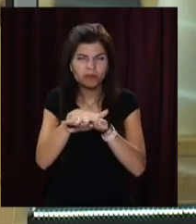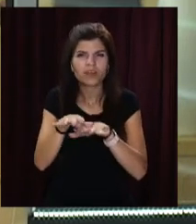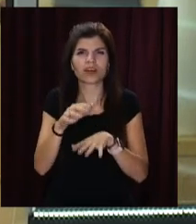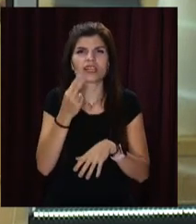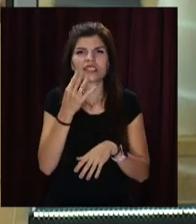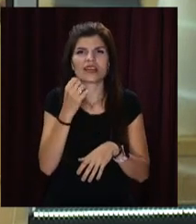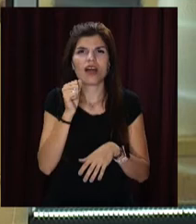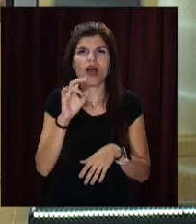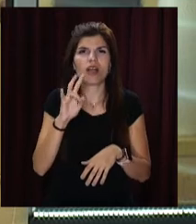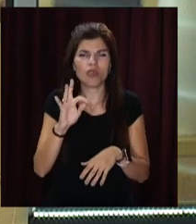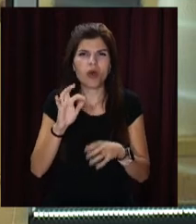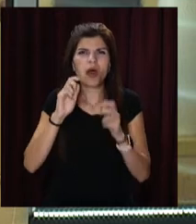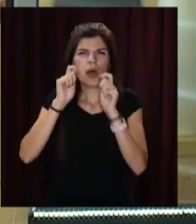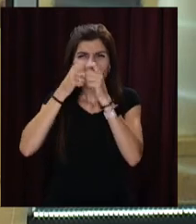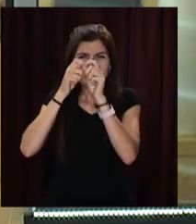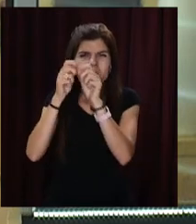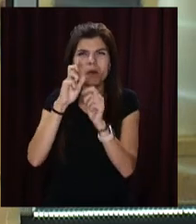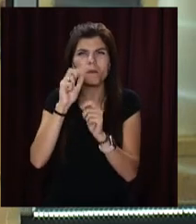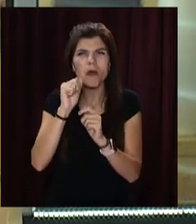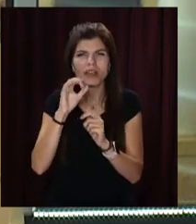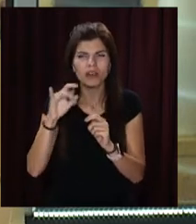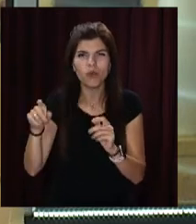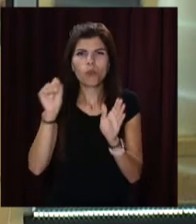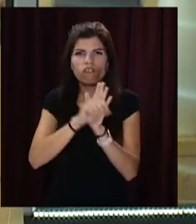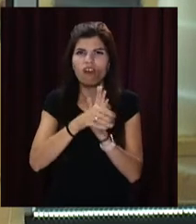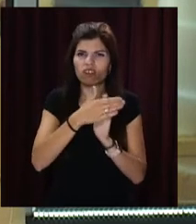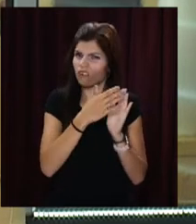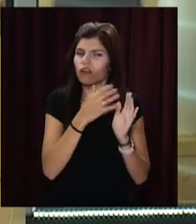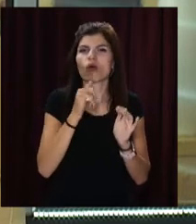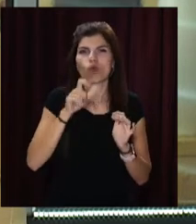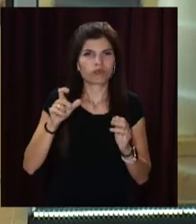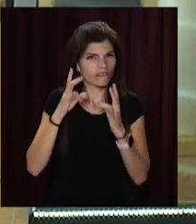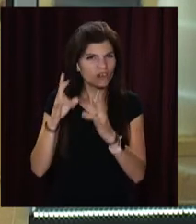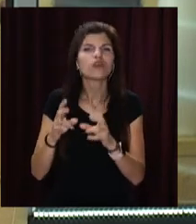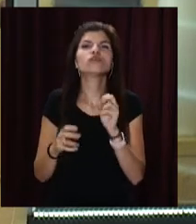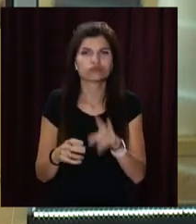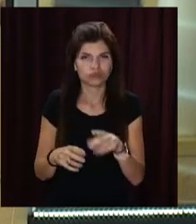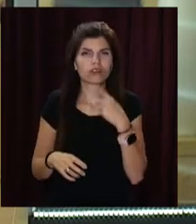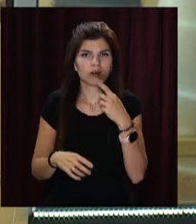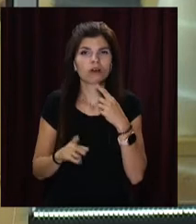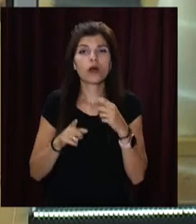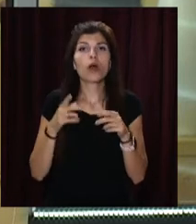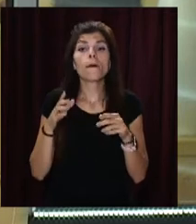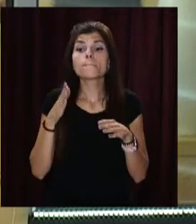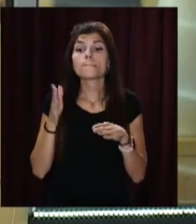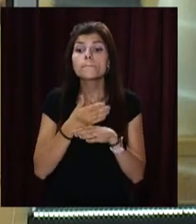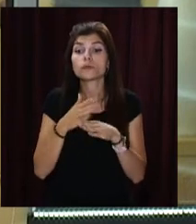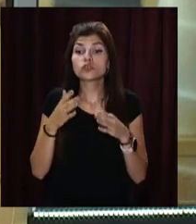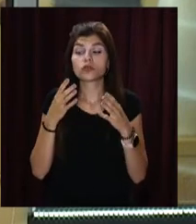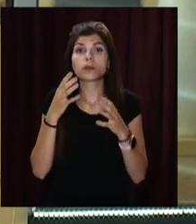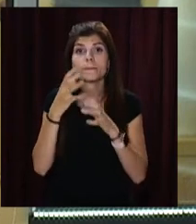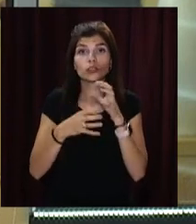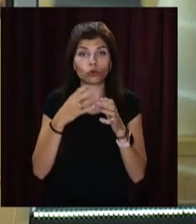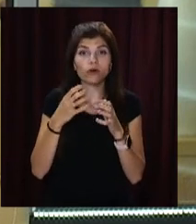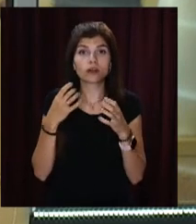у вигляді синьо-зелених водоростей. Вони вбивають рибу і шкодять людям, кажуть науковці. До Міжнародного дня річки Дніпро